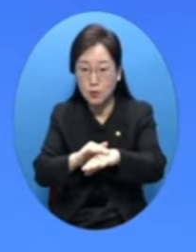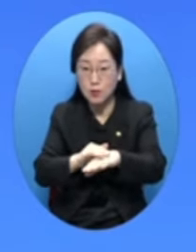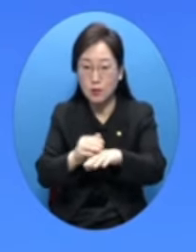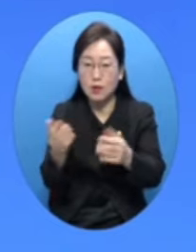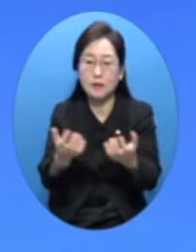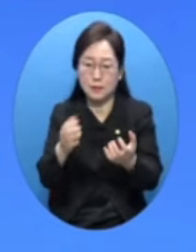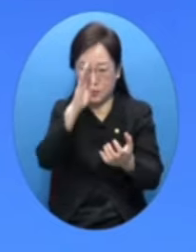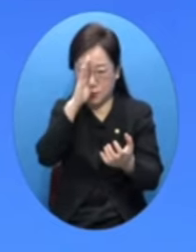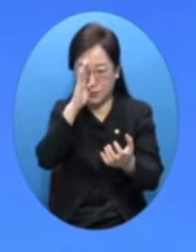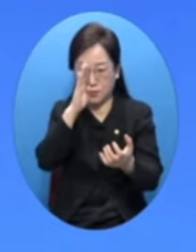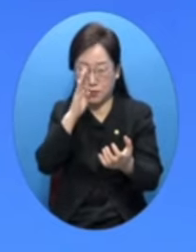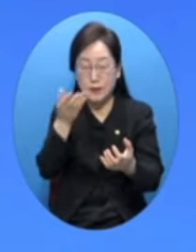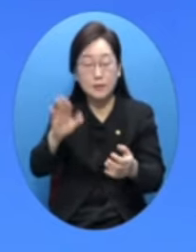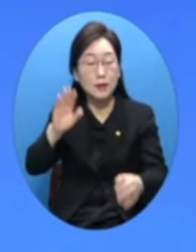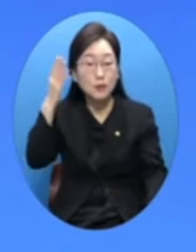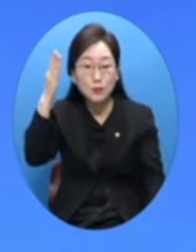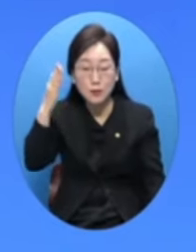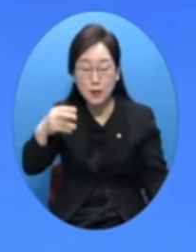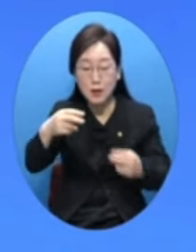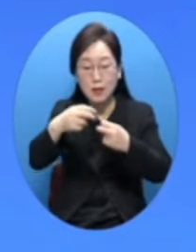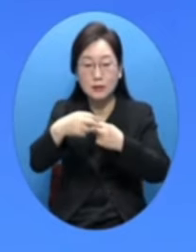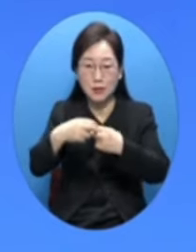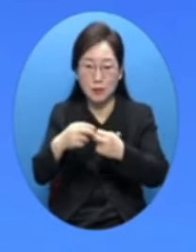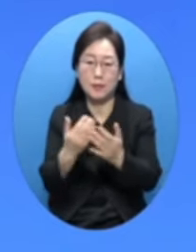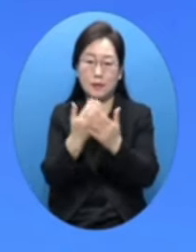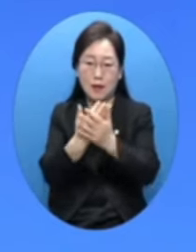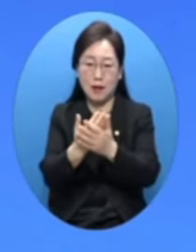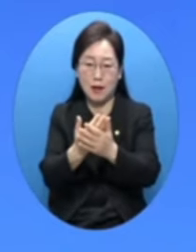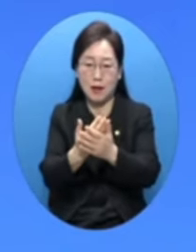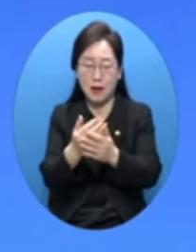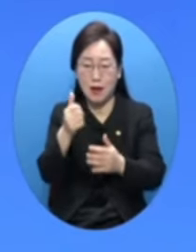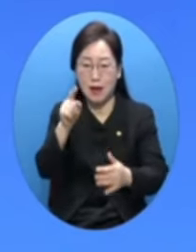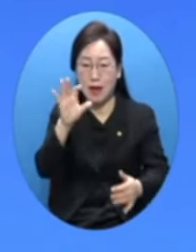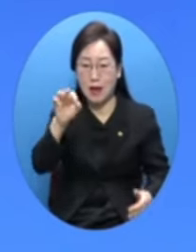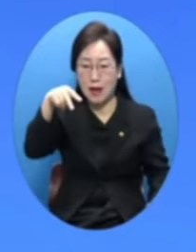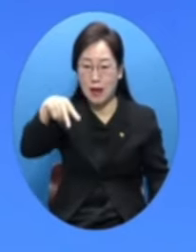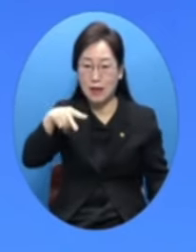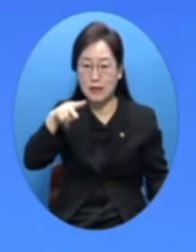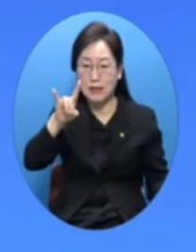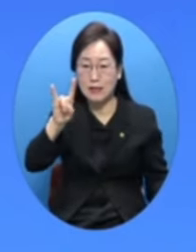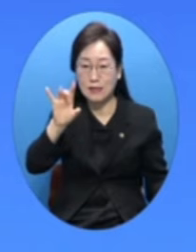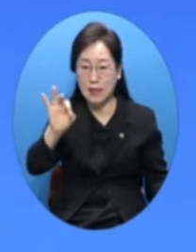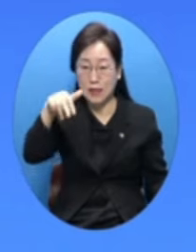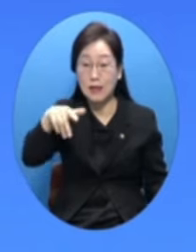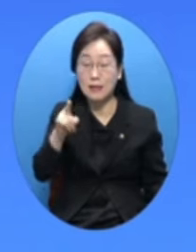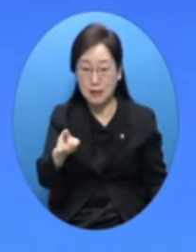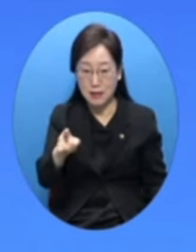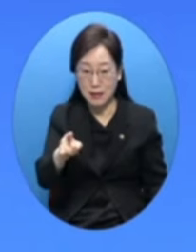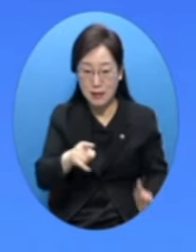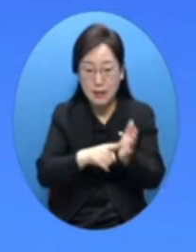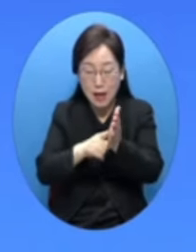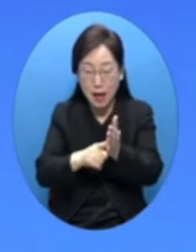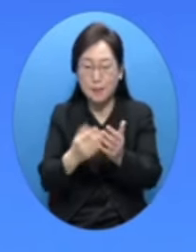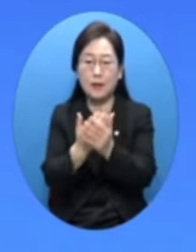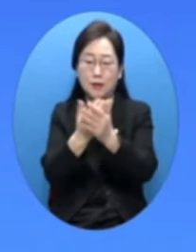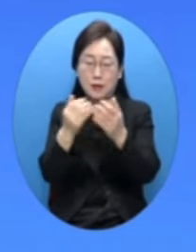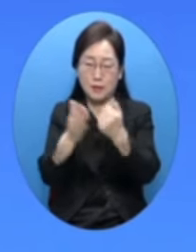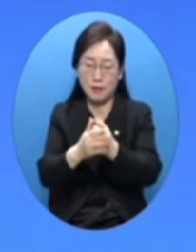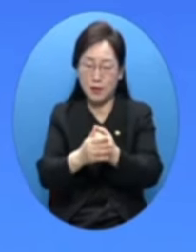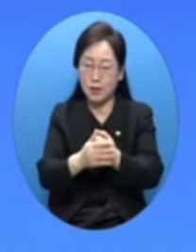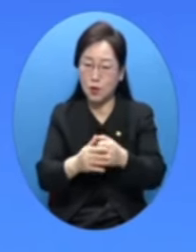요즘은 의학이 발달되고 항생제가 발달되어 가지고 5년에서 한 20년 동안 항생제와 함께